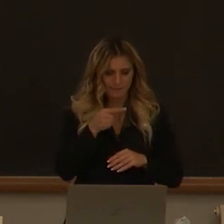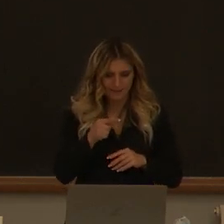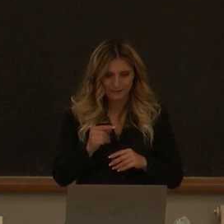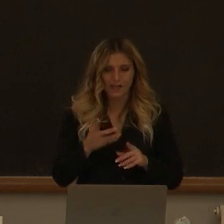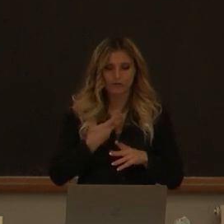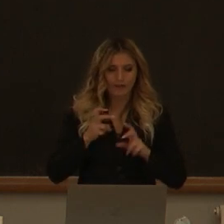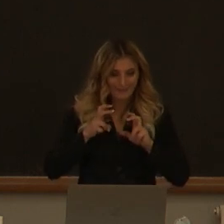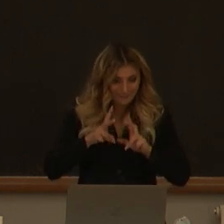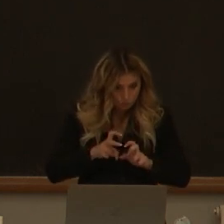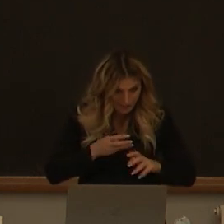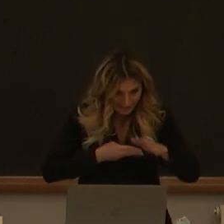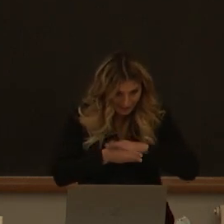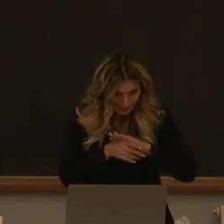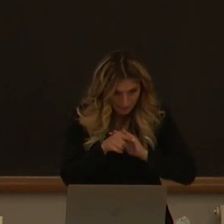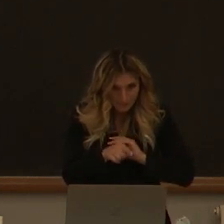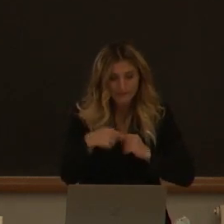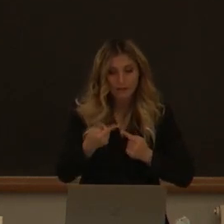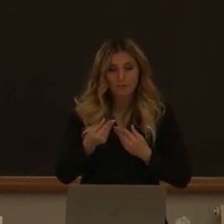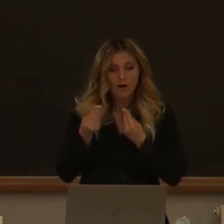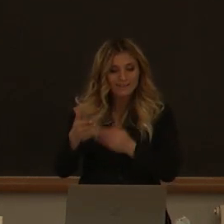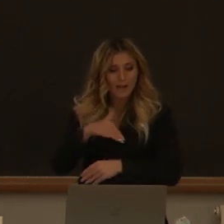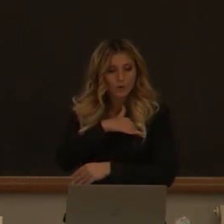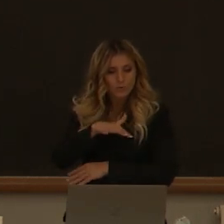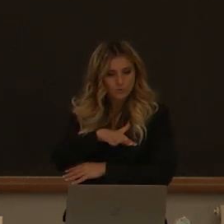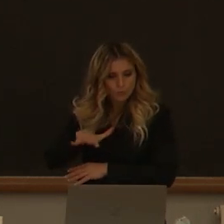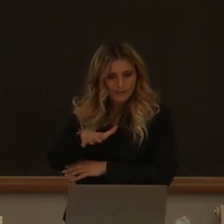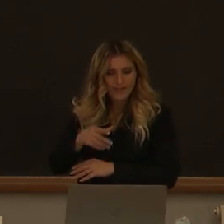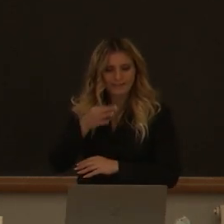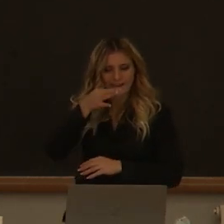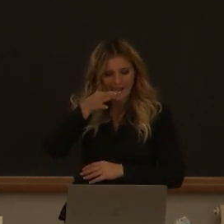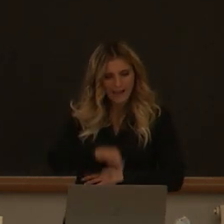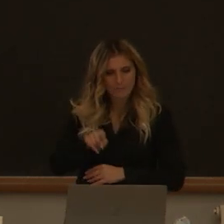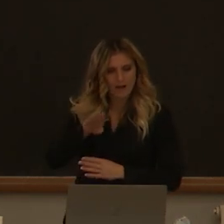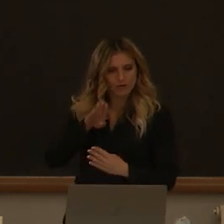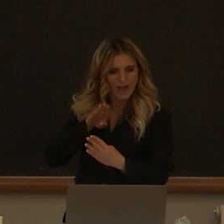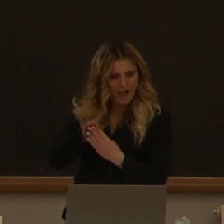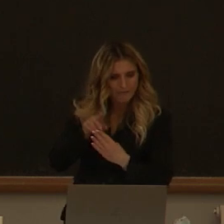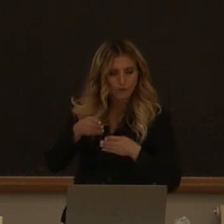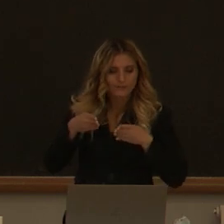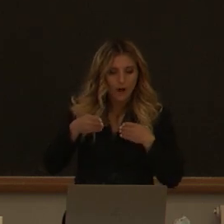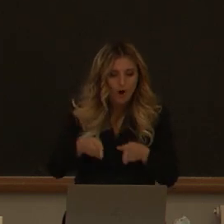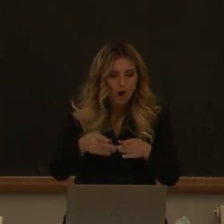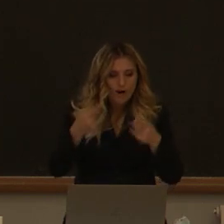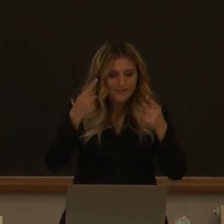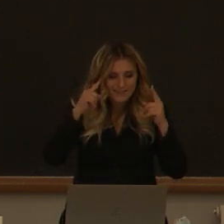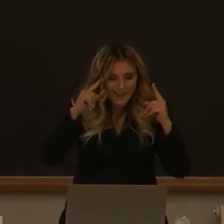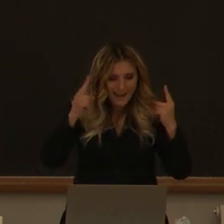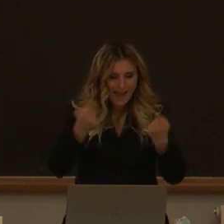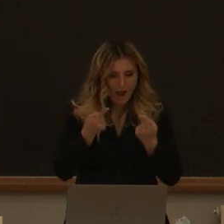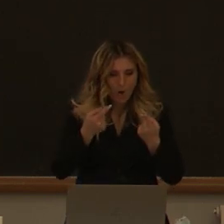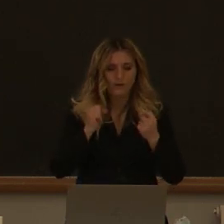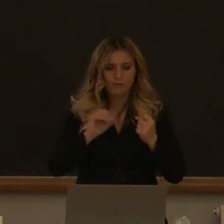caratterizzano e consentono ai nostri studenti poi di affrontare che cosa? Dei corsi di laurea che poi li inseriscano nel